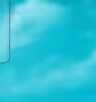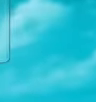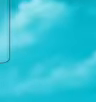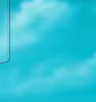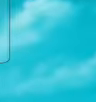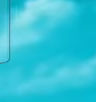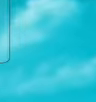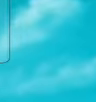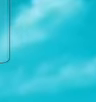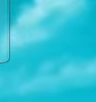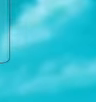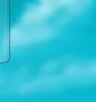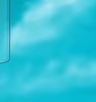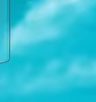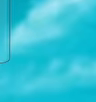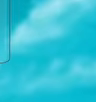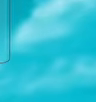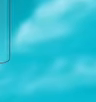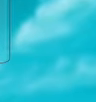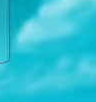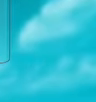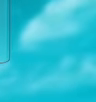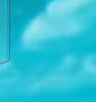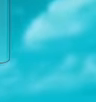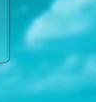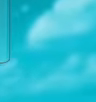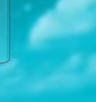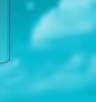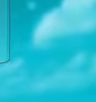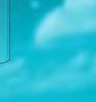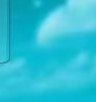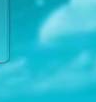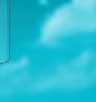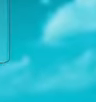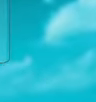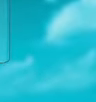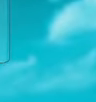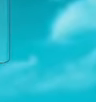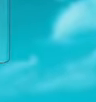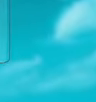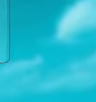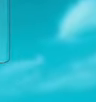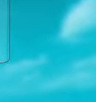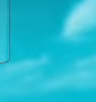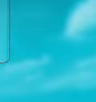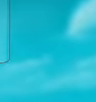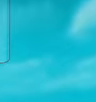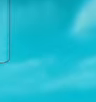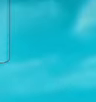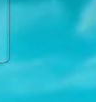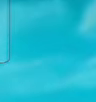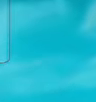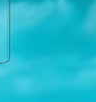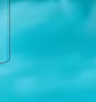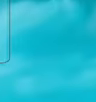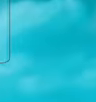В Кармакшинском районе такая же температура воздуха, днем плюс 4, ночью плюс 1 градус. В Жалагарском районе днем